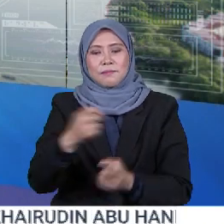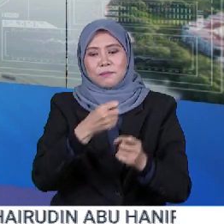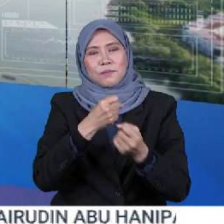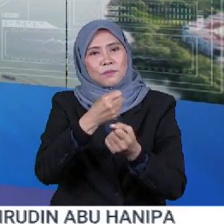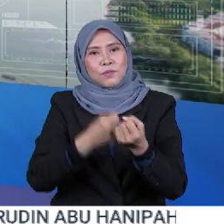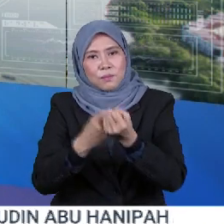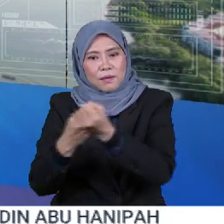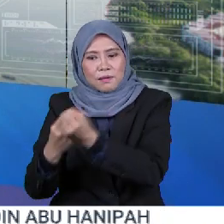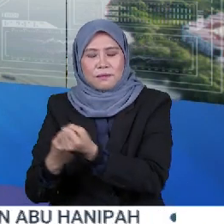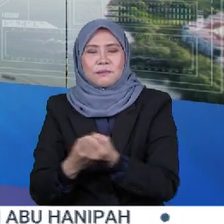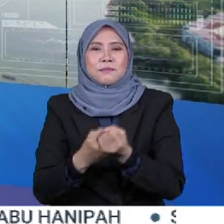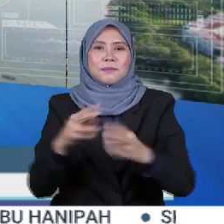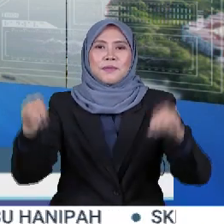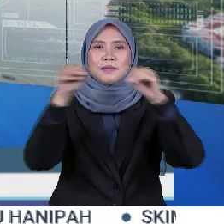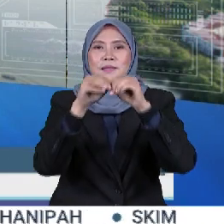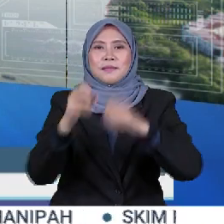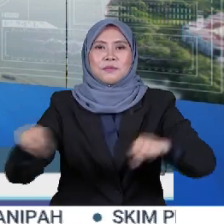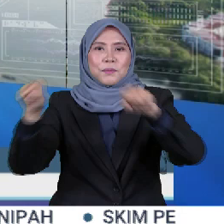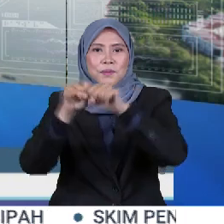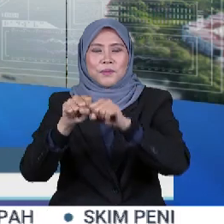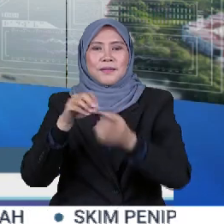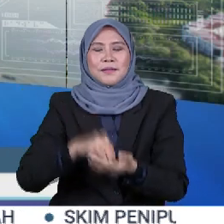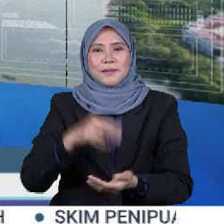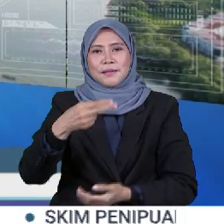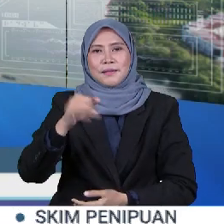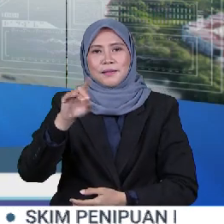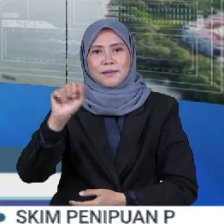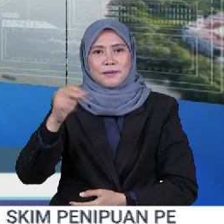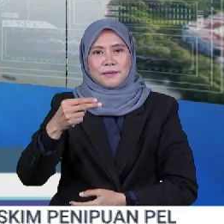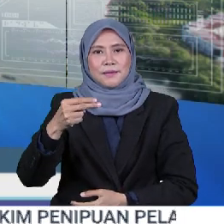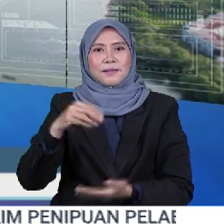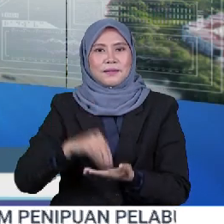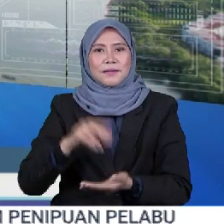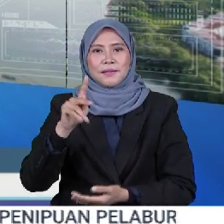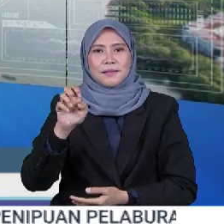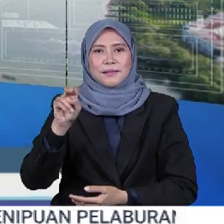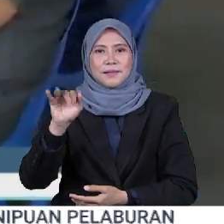sumbangan masjid dan surau Parlimen Keningau di Masjid Nur Hidayah, Pekan Bingkor, Keningau.